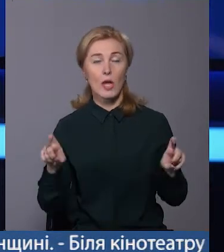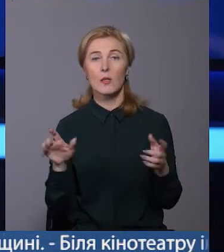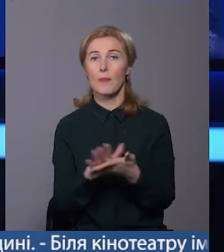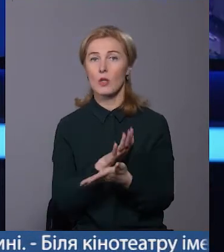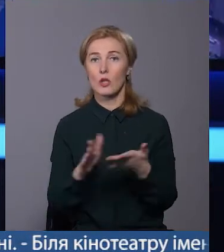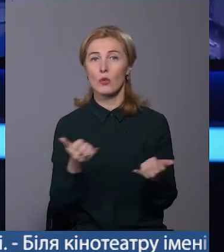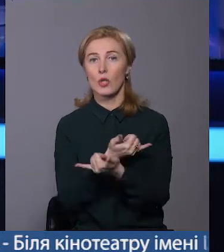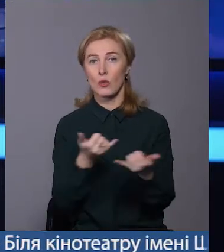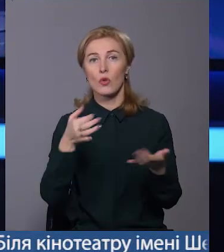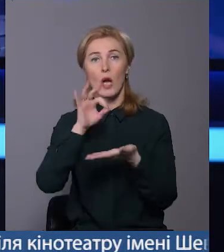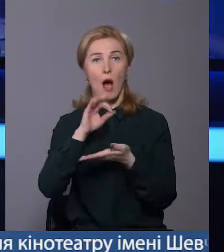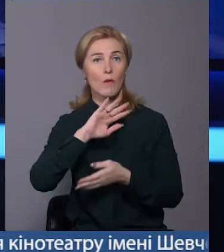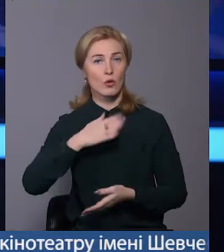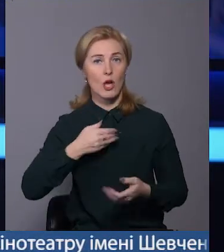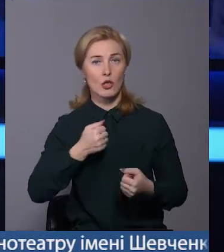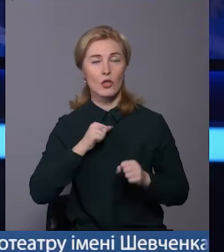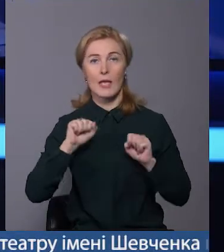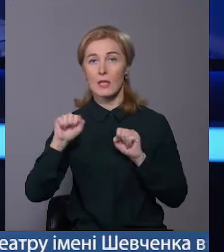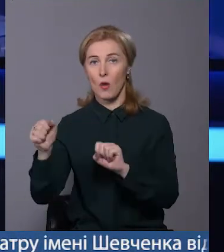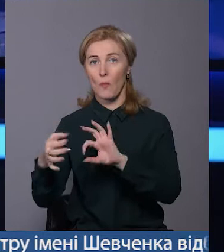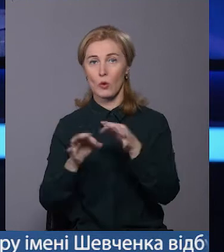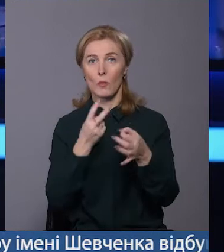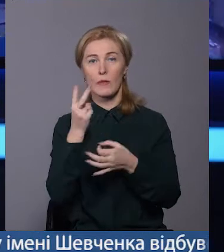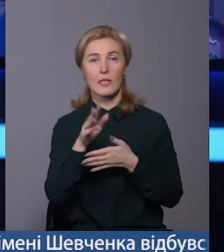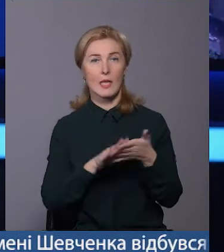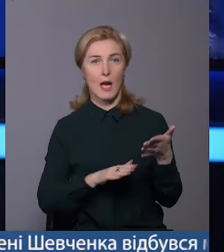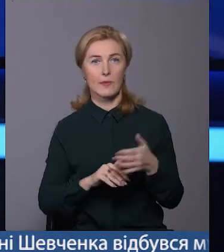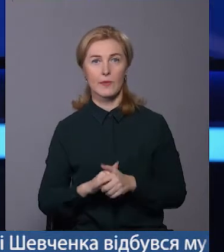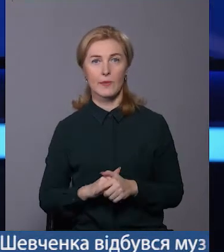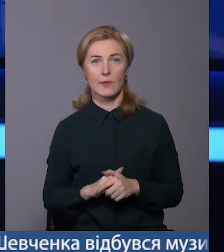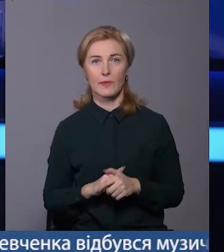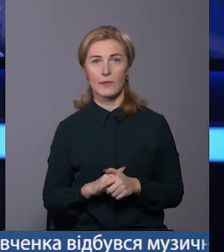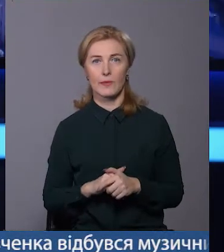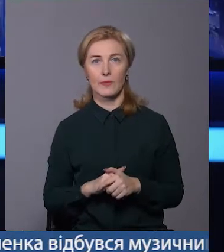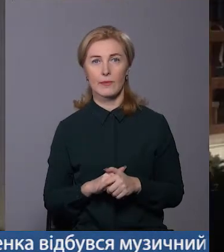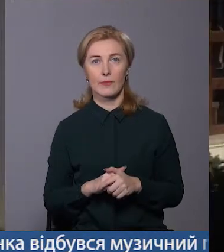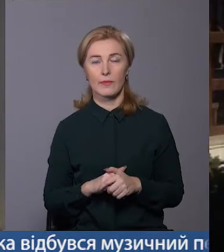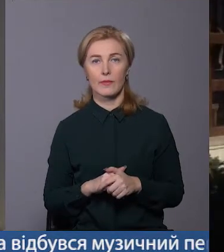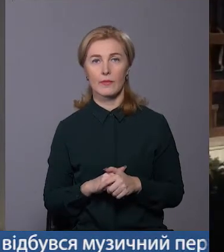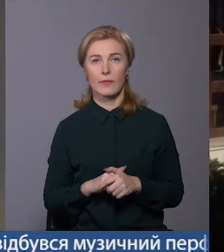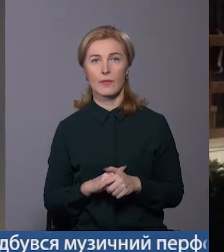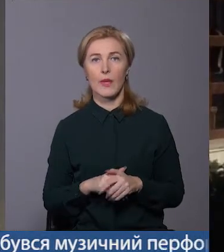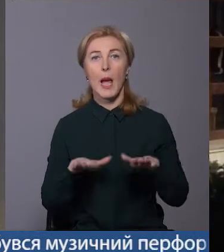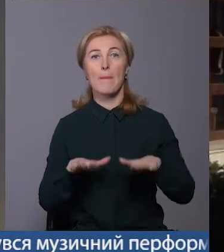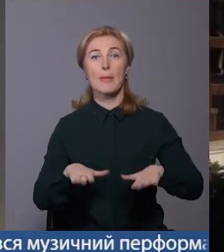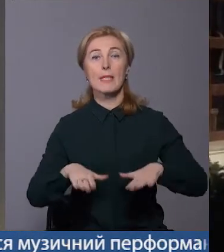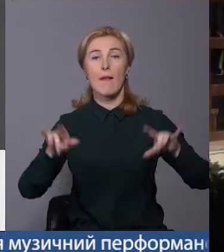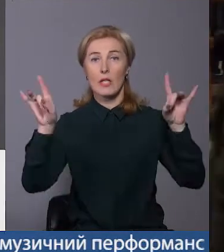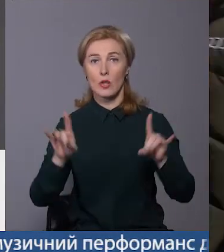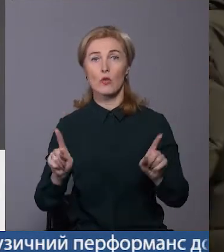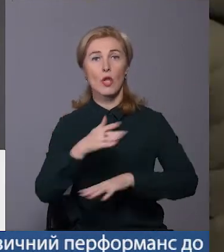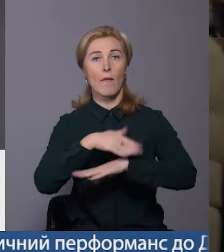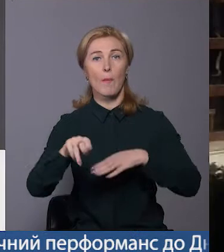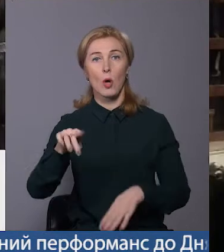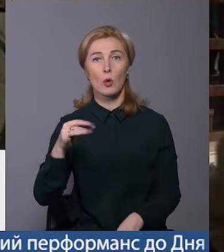безкоштовно частують кавою наших захисників. Подробиці розповість Ірина Муляр. Місцевий ресторан, що на